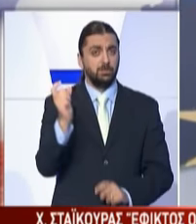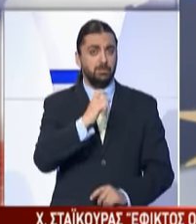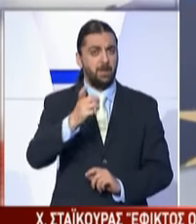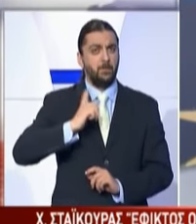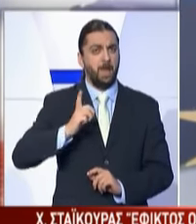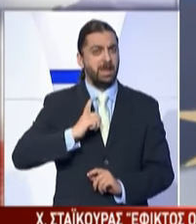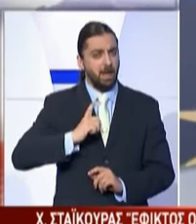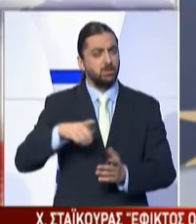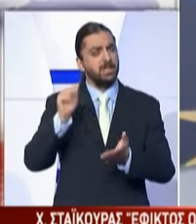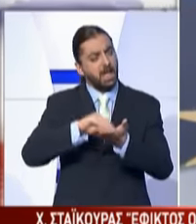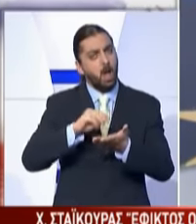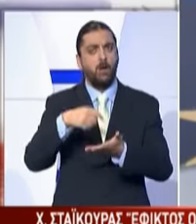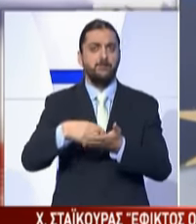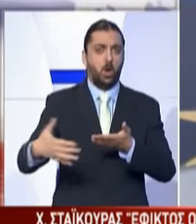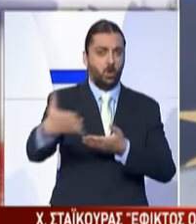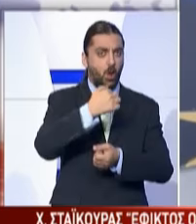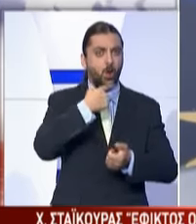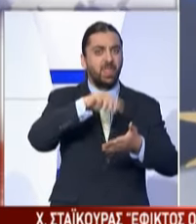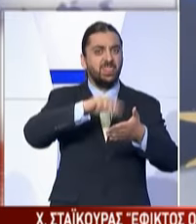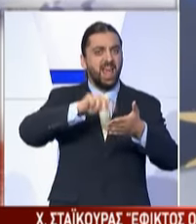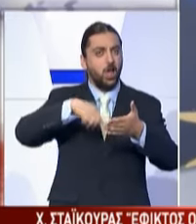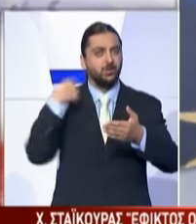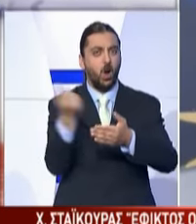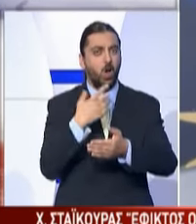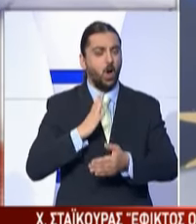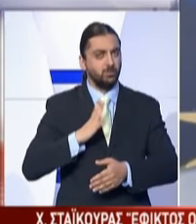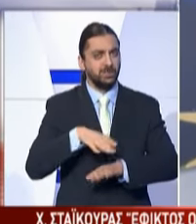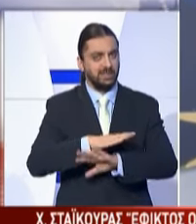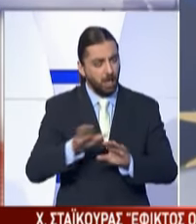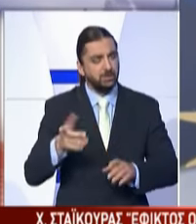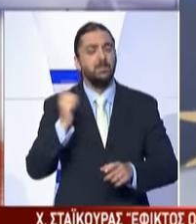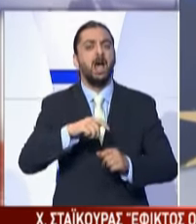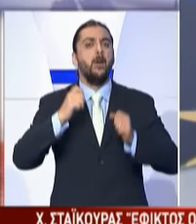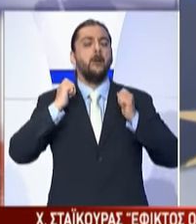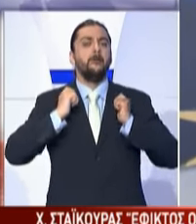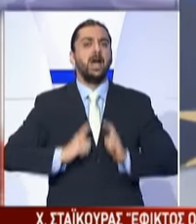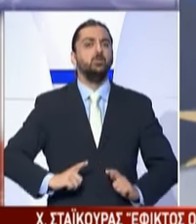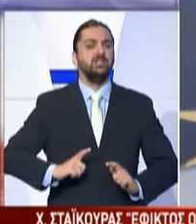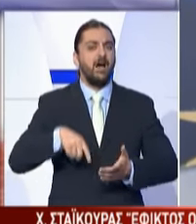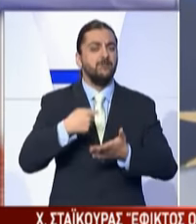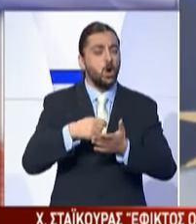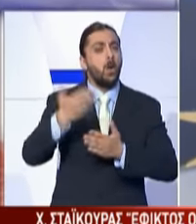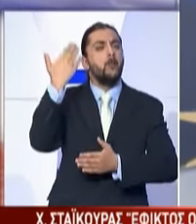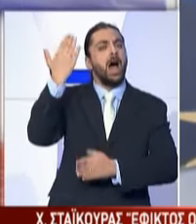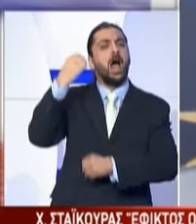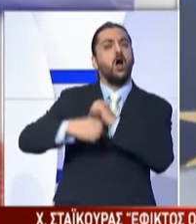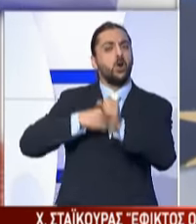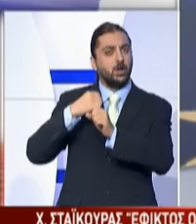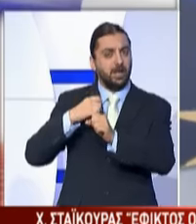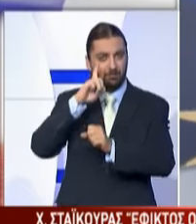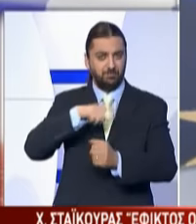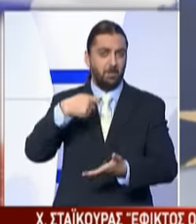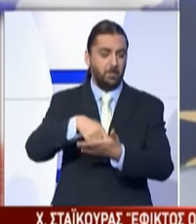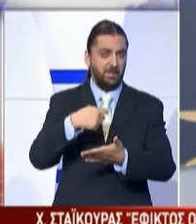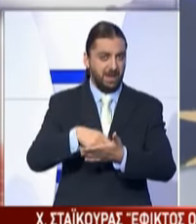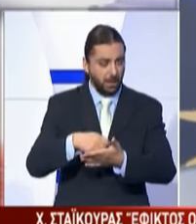την εκαθάριση των φορολογικών δηλώσεων και την πληρωμή φόρων περιουσίας παρελθόντων ετών, εκτιμάται ότι θα καλύψει τις